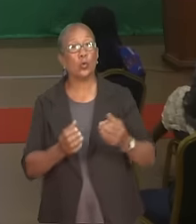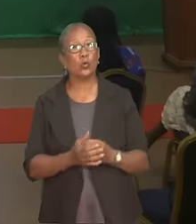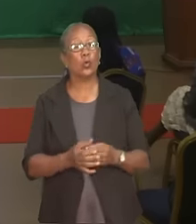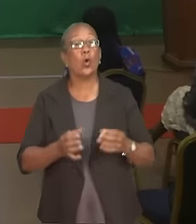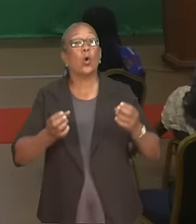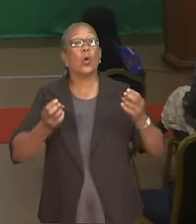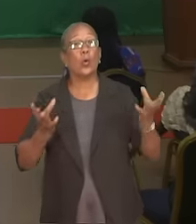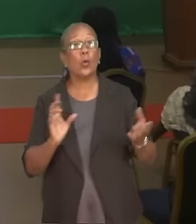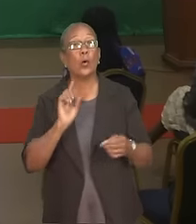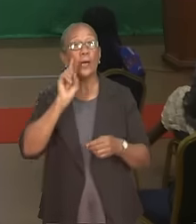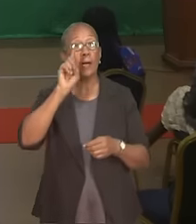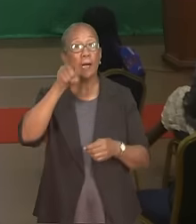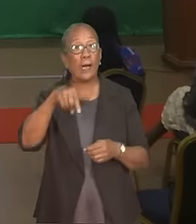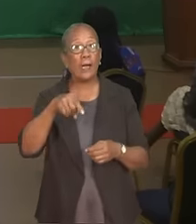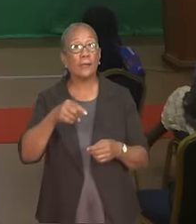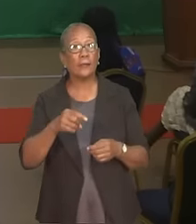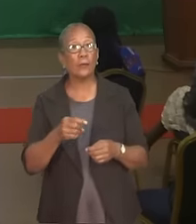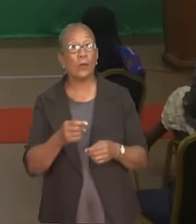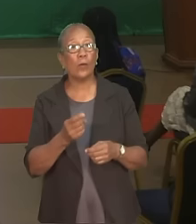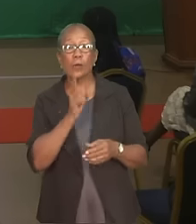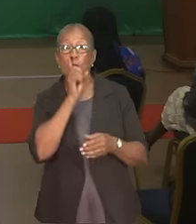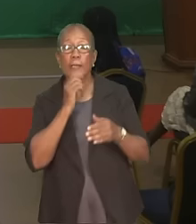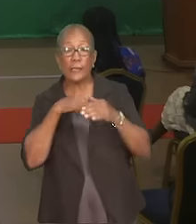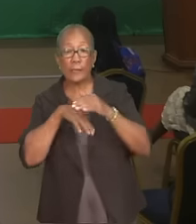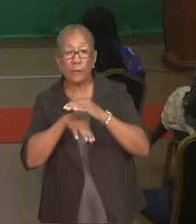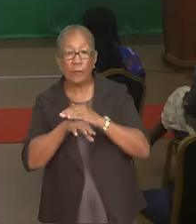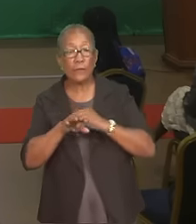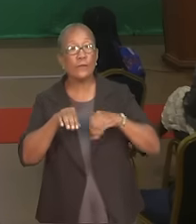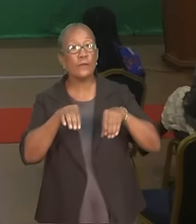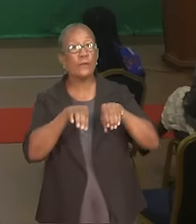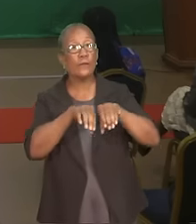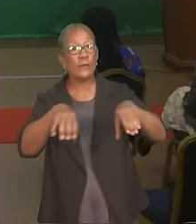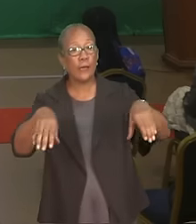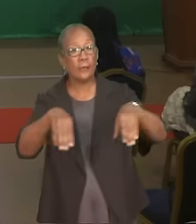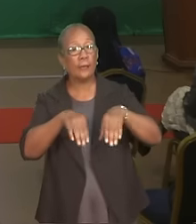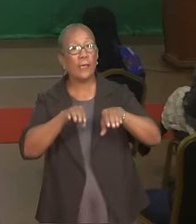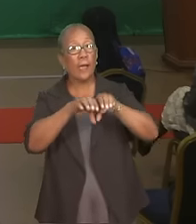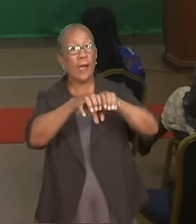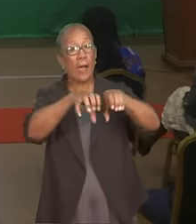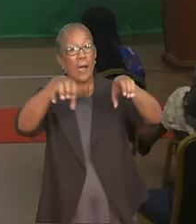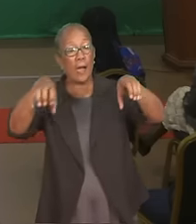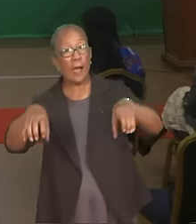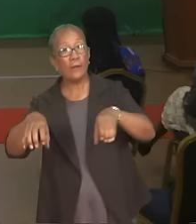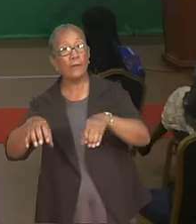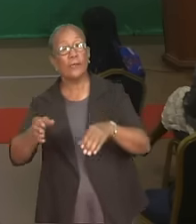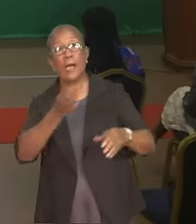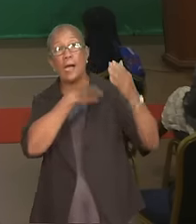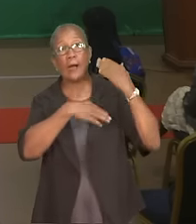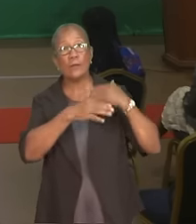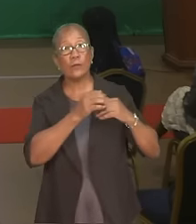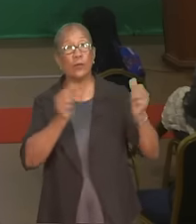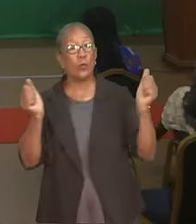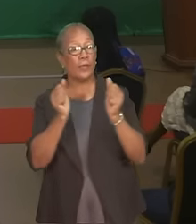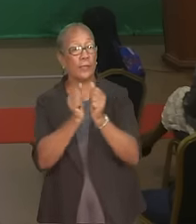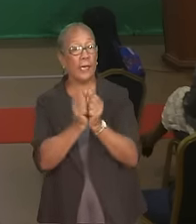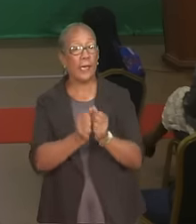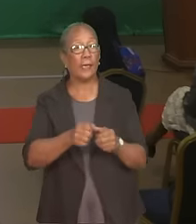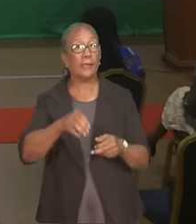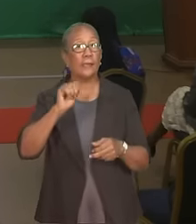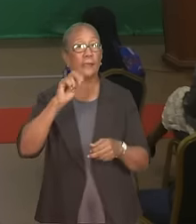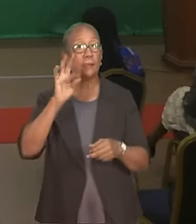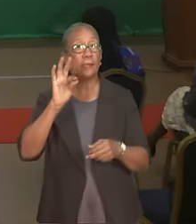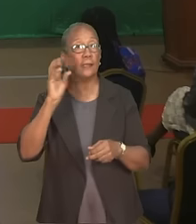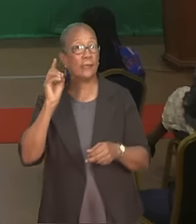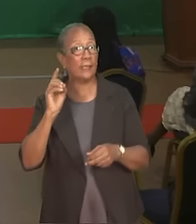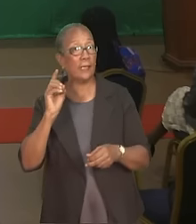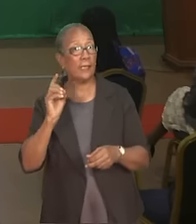het met het tegengaan van de illegaliteit op de haven? De afgelopen jaren is de ECD niet erin geslaagd om de prijscontrole